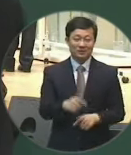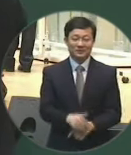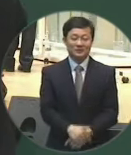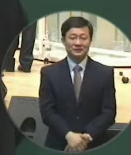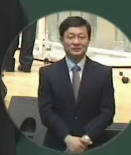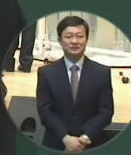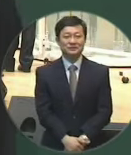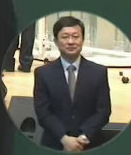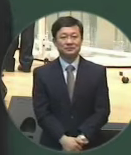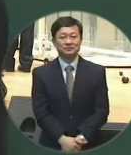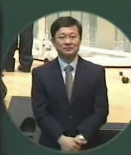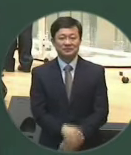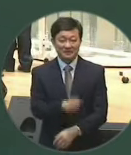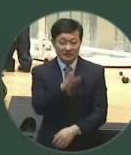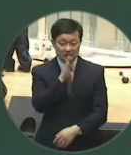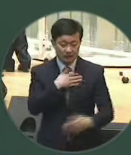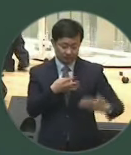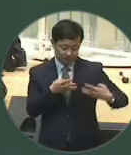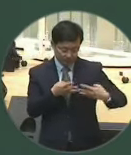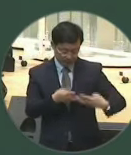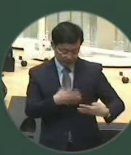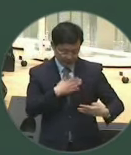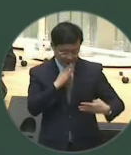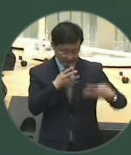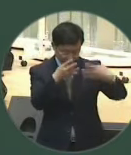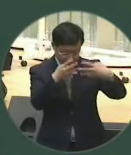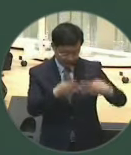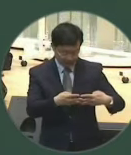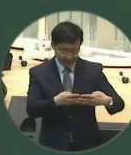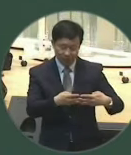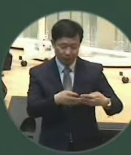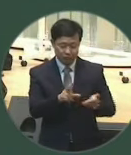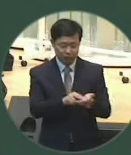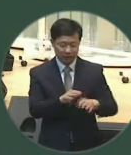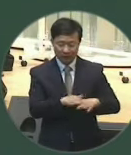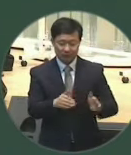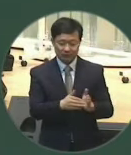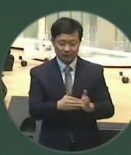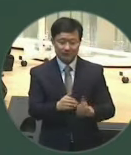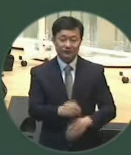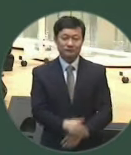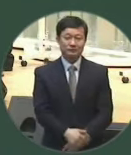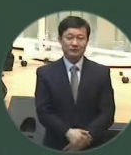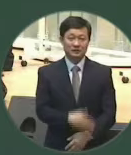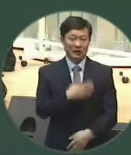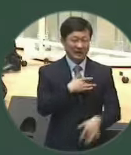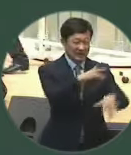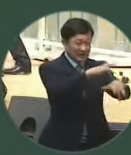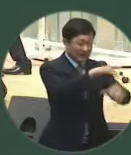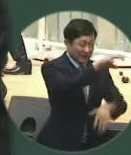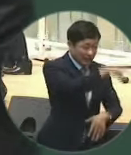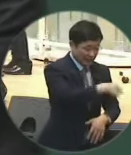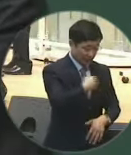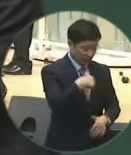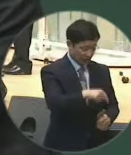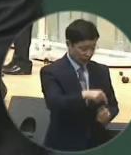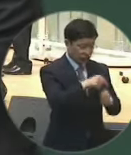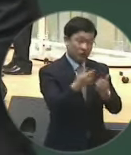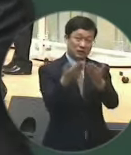그게 오늘 진짜 돼야 돼. 진짜 되면 끝입니다. If you really make that confession, it's all over. 나를 사단의 손아귀에서